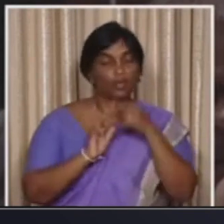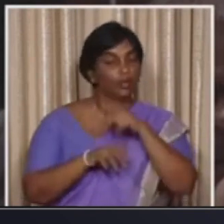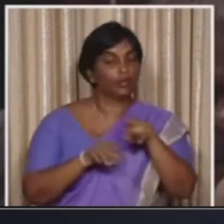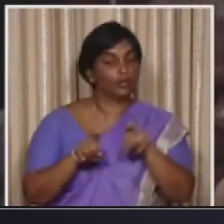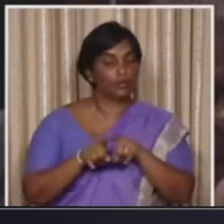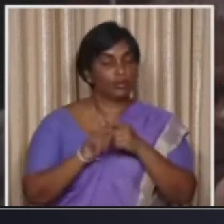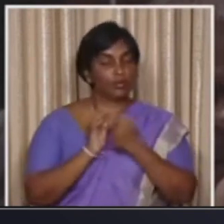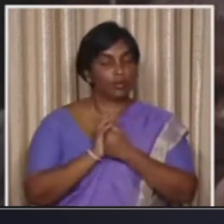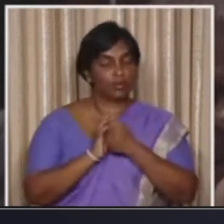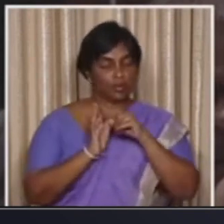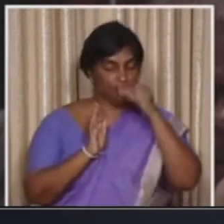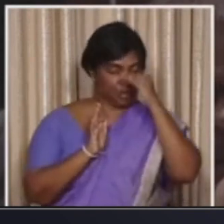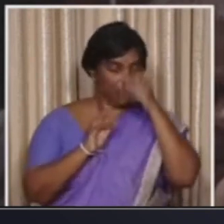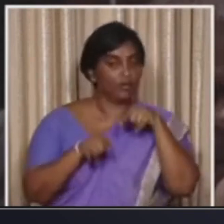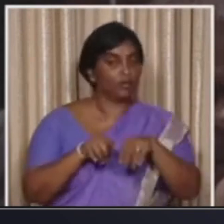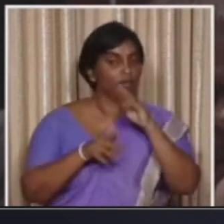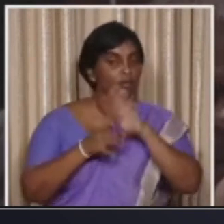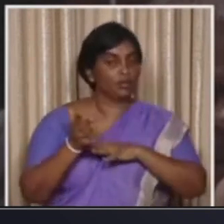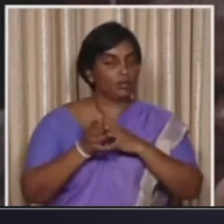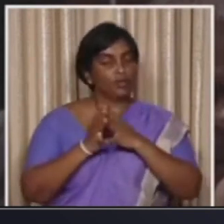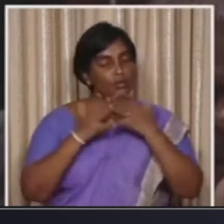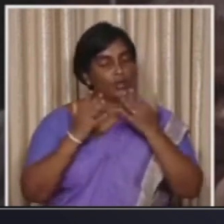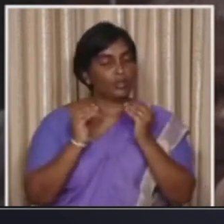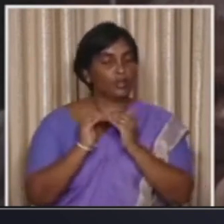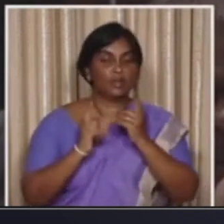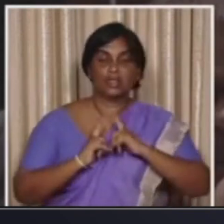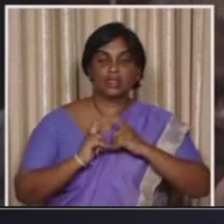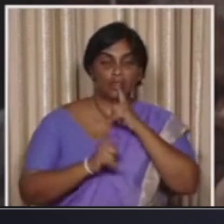ඒසා ගරු සභාපතිතුමනි මේ අයවැයේ මොන සමජීවි